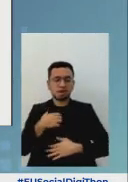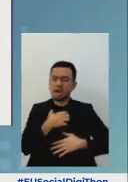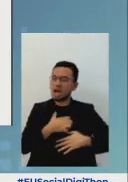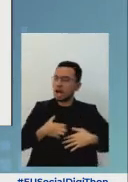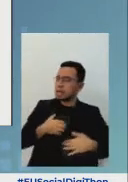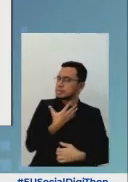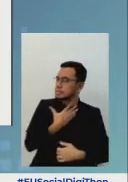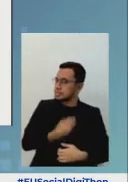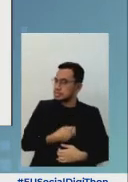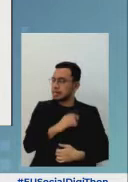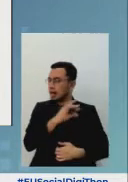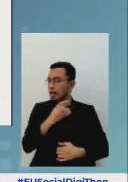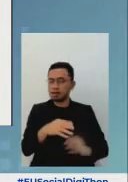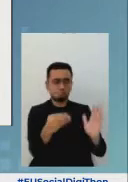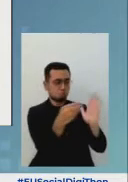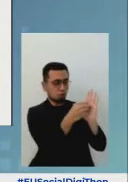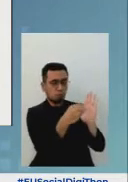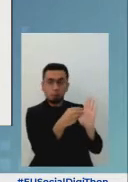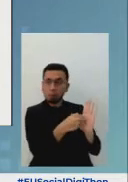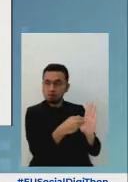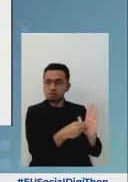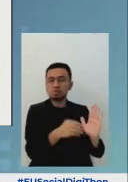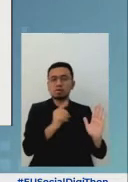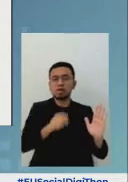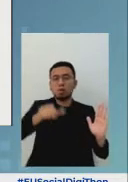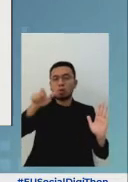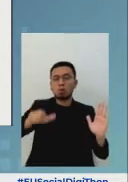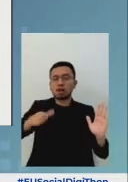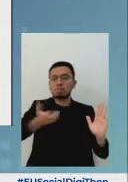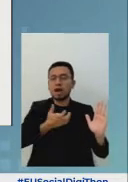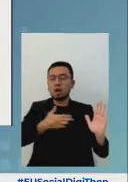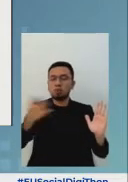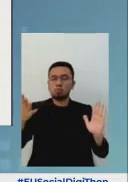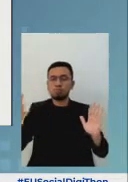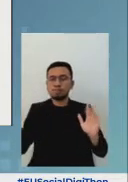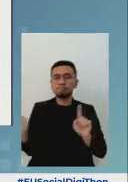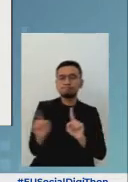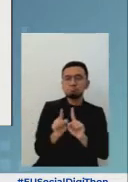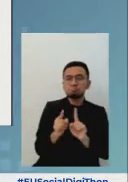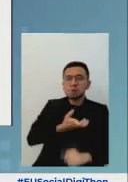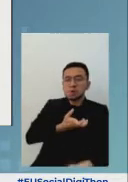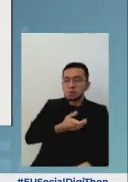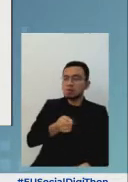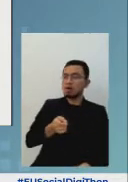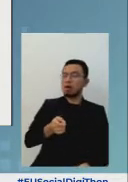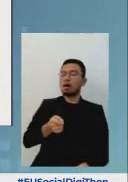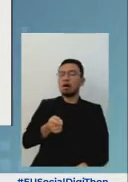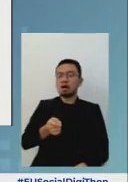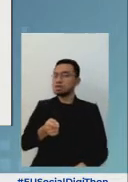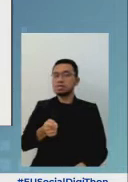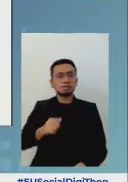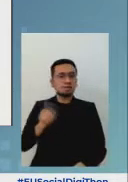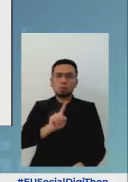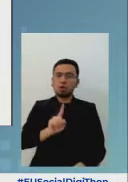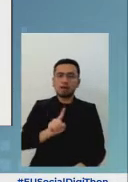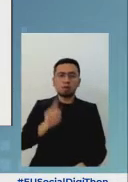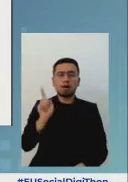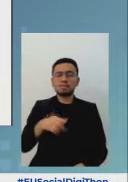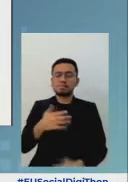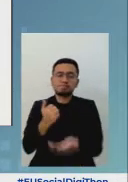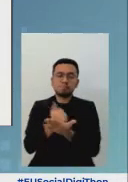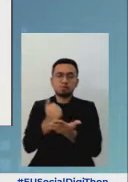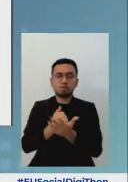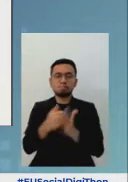juga dideketin sama orang ya. So please, harus kuat, harus ceria, kreatif gitu ya. Dan sesuatu